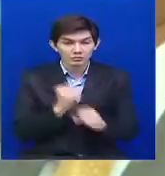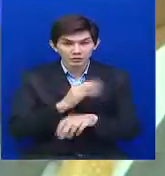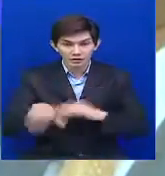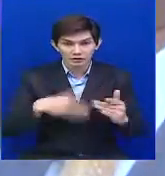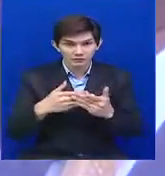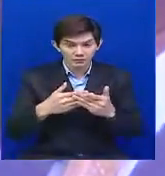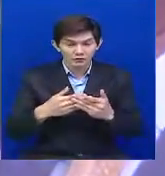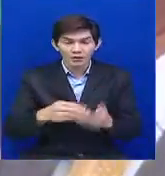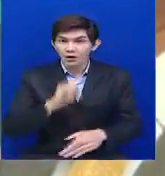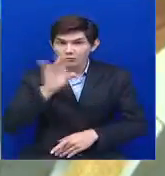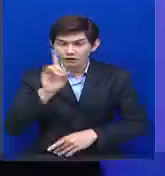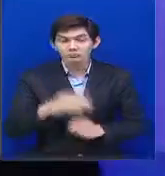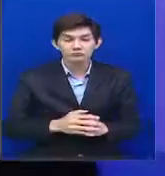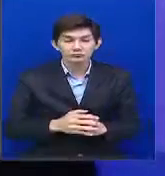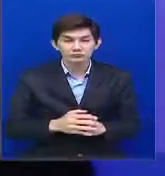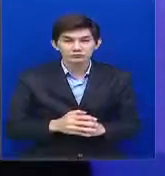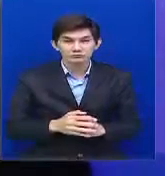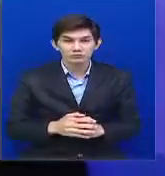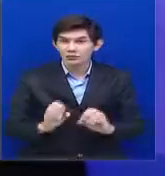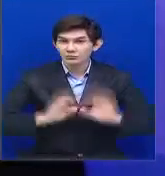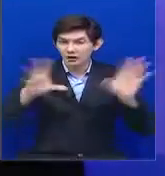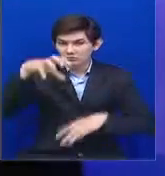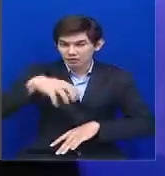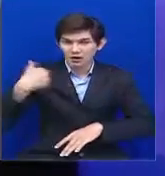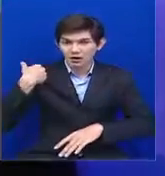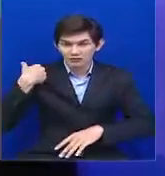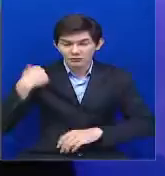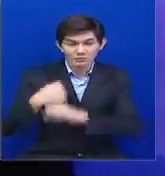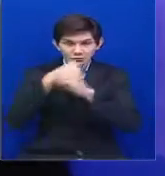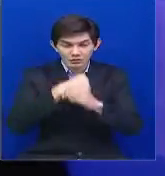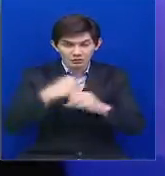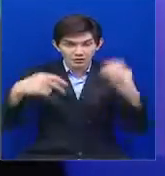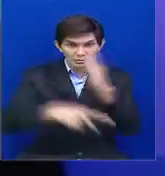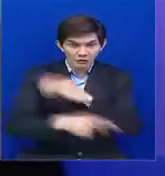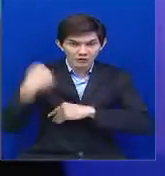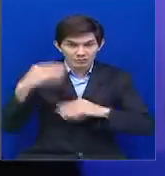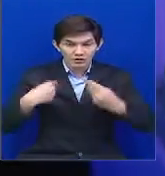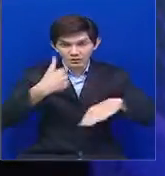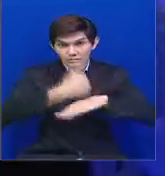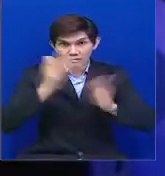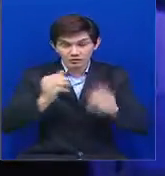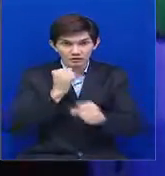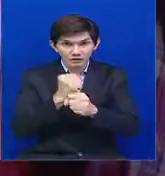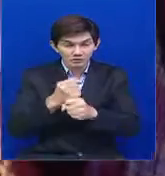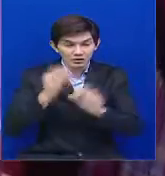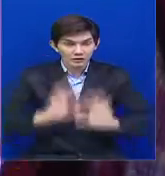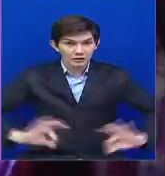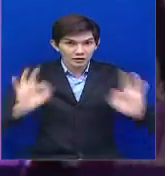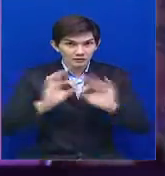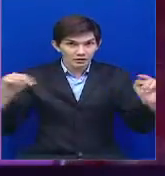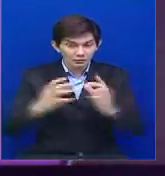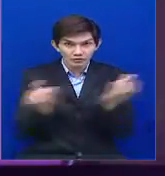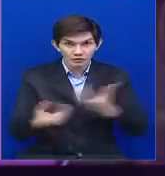ประกาศเจตนารมณ์การเป็นองค์กรโปร่งใสร่วมต้านทุจริตเพื่อให้ผู้บริหารและพนักงานให้ความสำคัญกับ